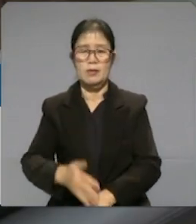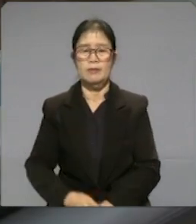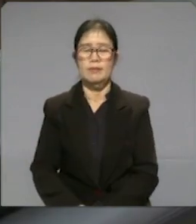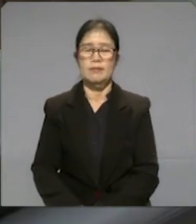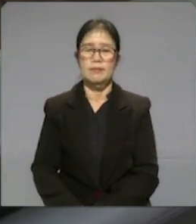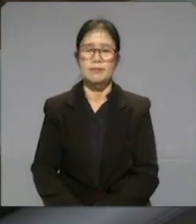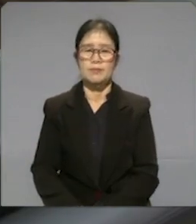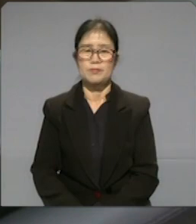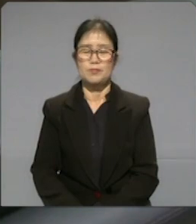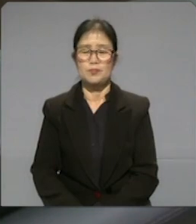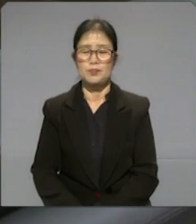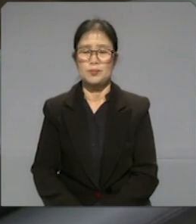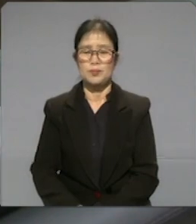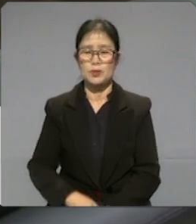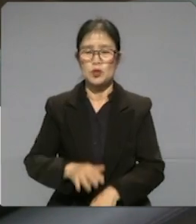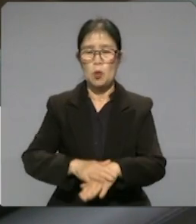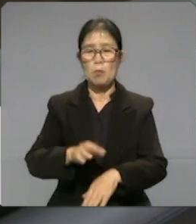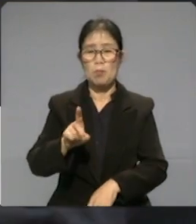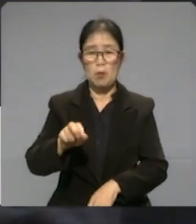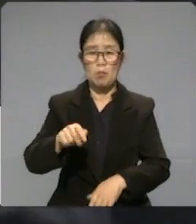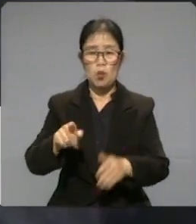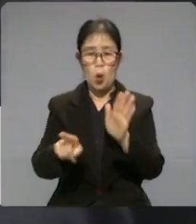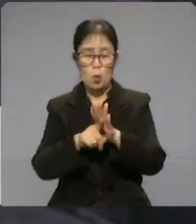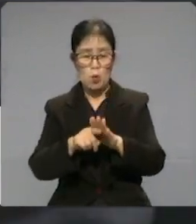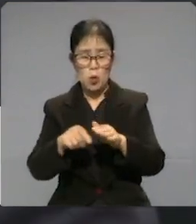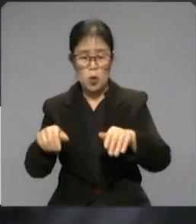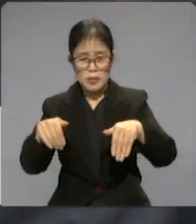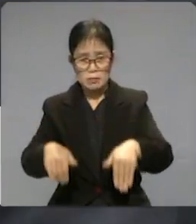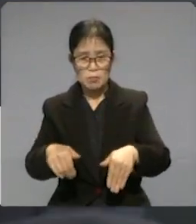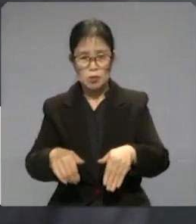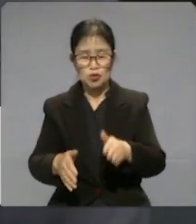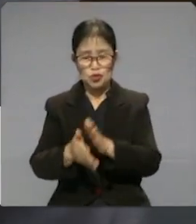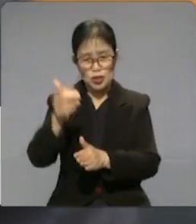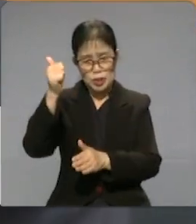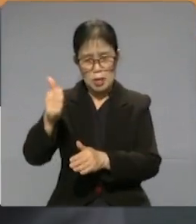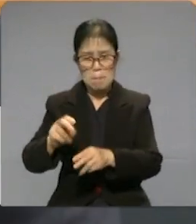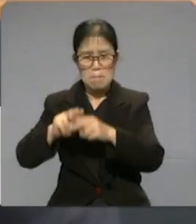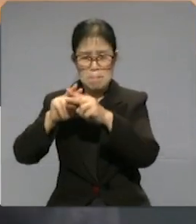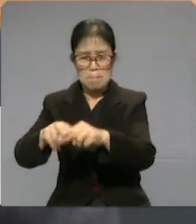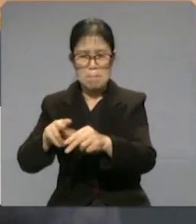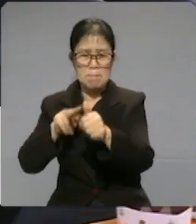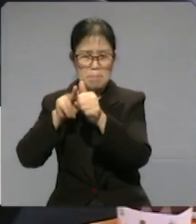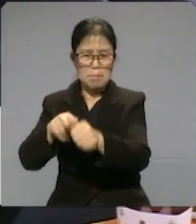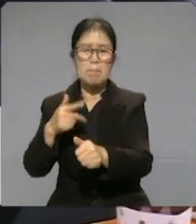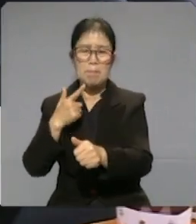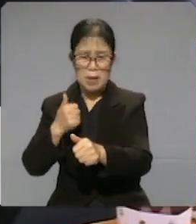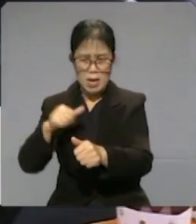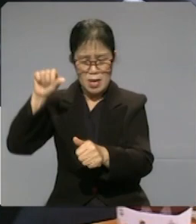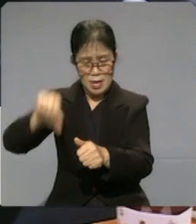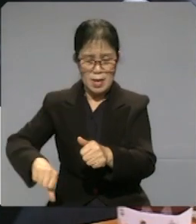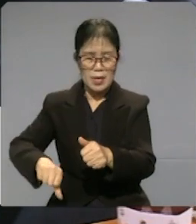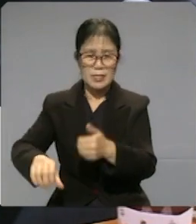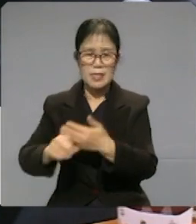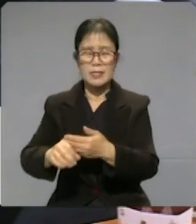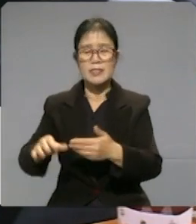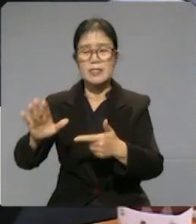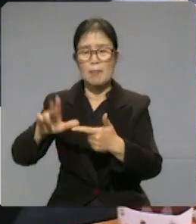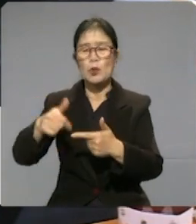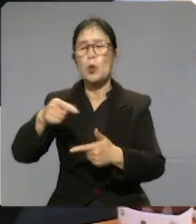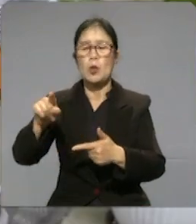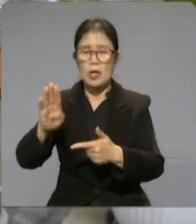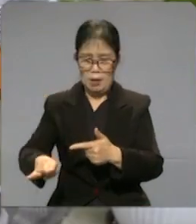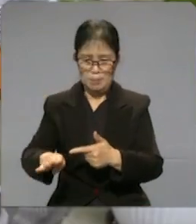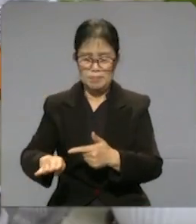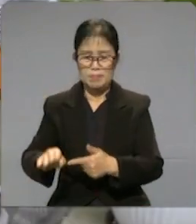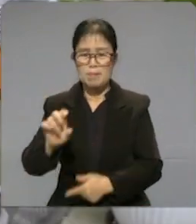생각. 손범규 홍보특보는 유 시장이 출마를 했다 고배를 마신 남동갑에서 민주당 맹성규 의원과